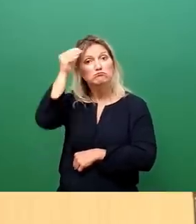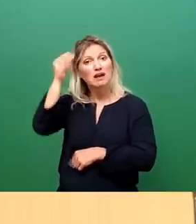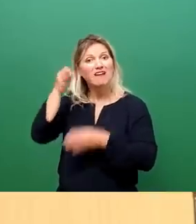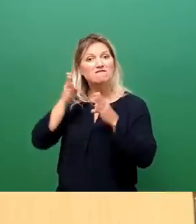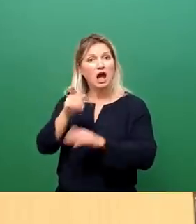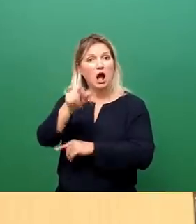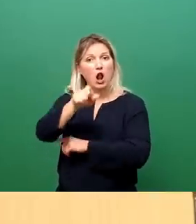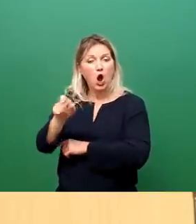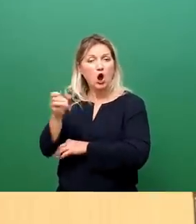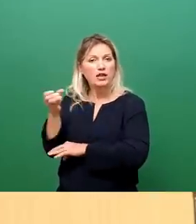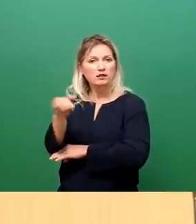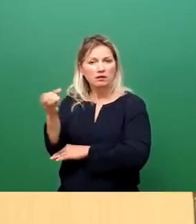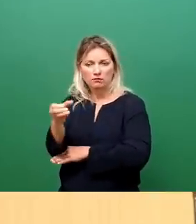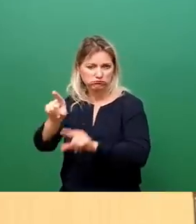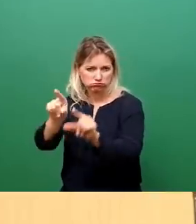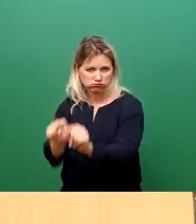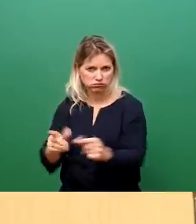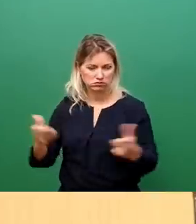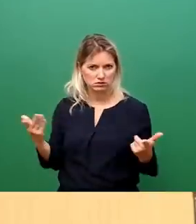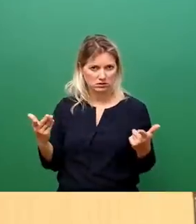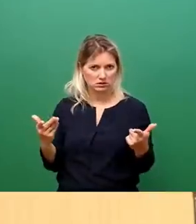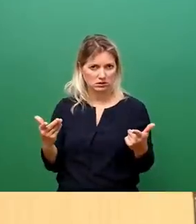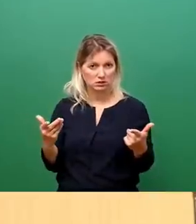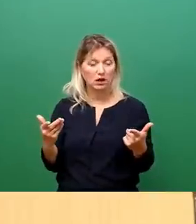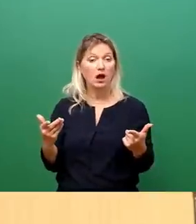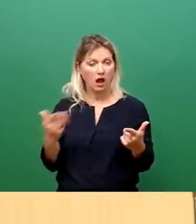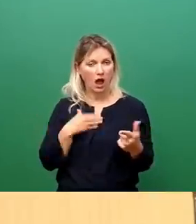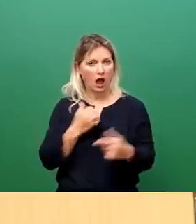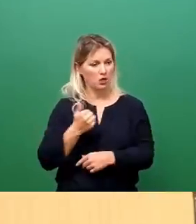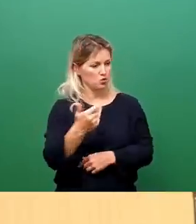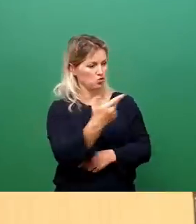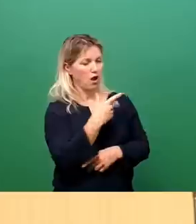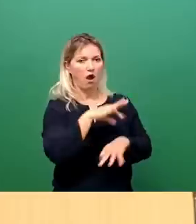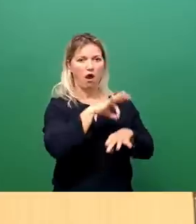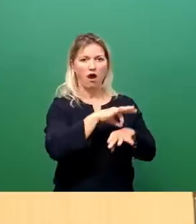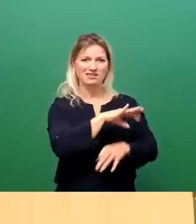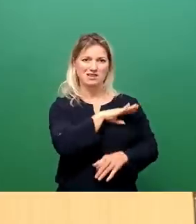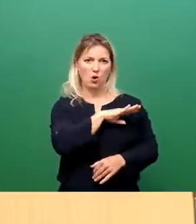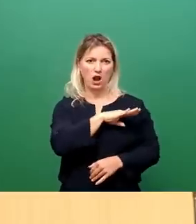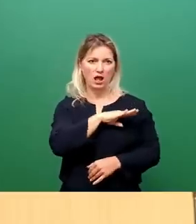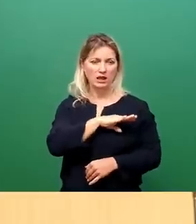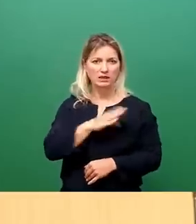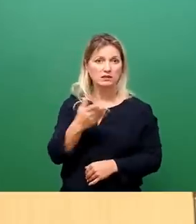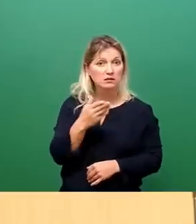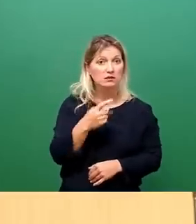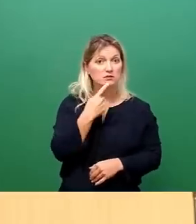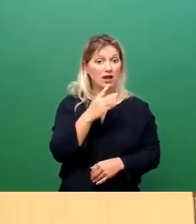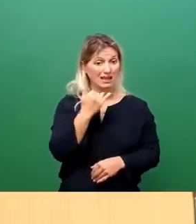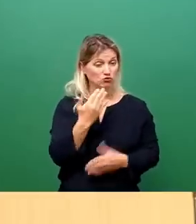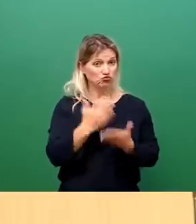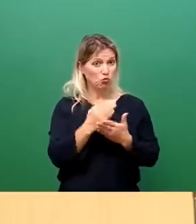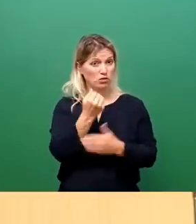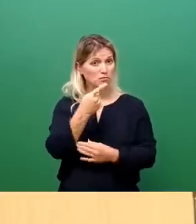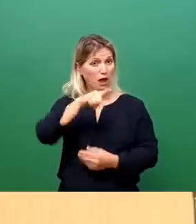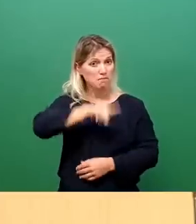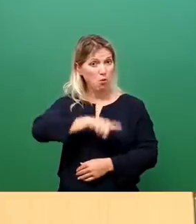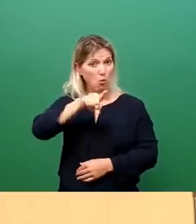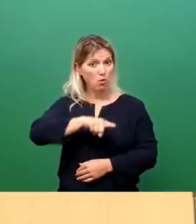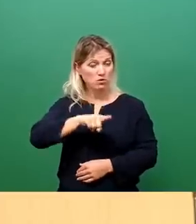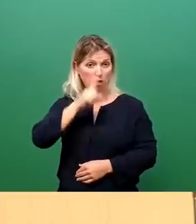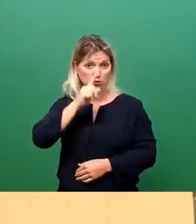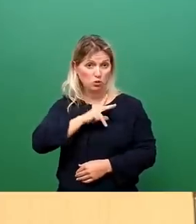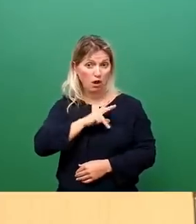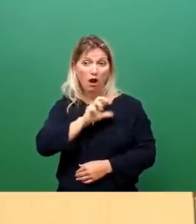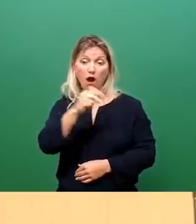Aus eigener Erfahrung und der meiner Mitstreiter kann ich Ihnen versichern, dass es bereits jetzt mehrere Monate, manche berichten von Jahren,